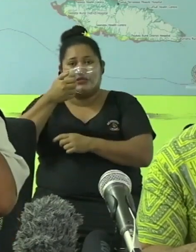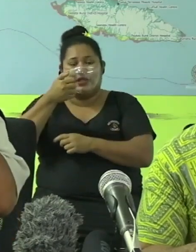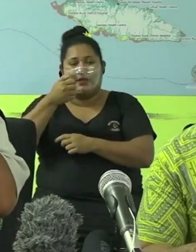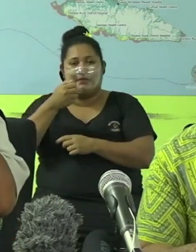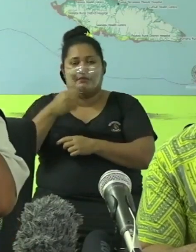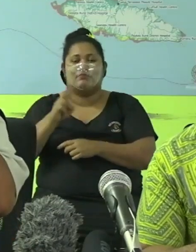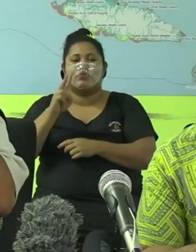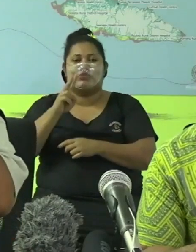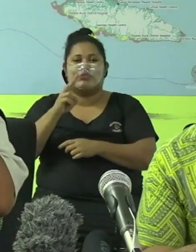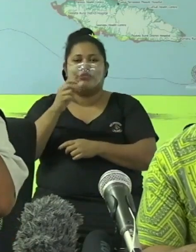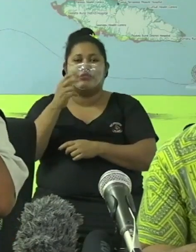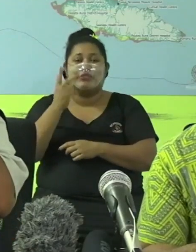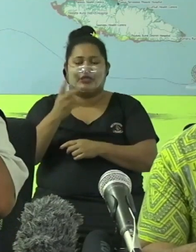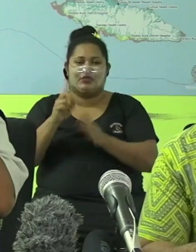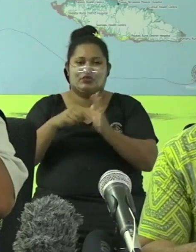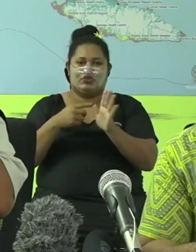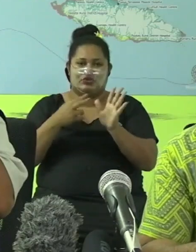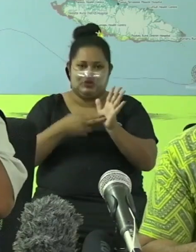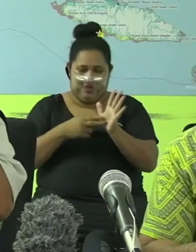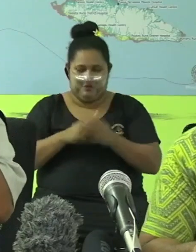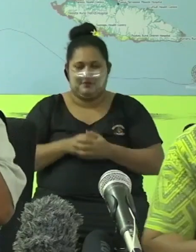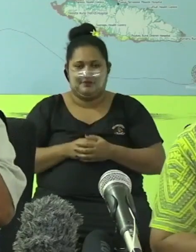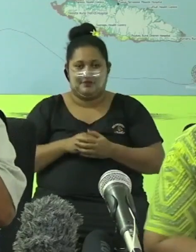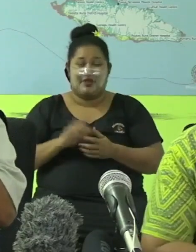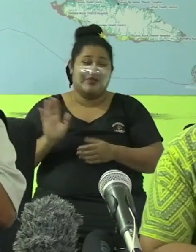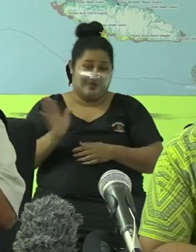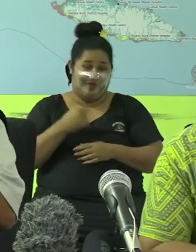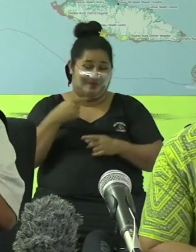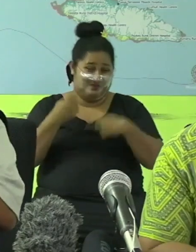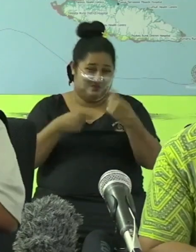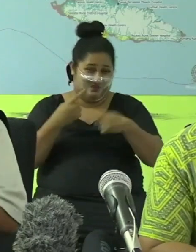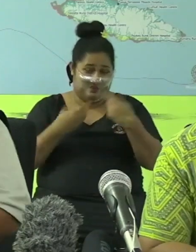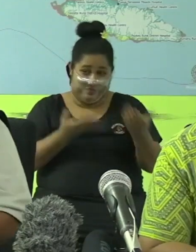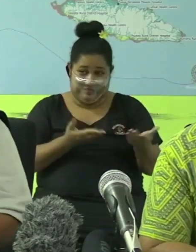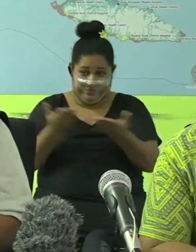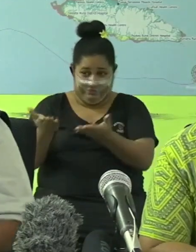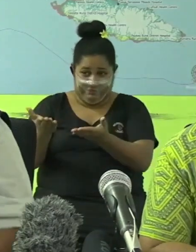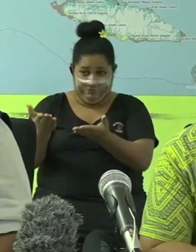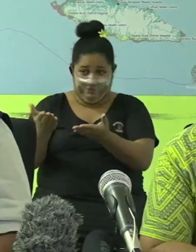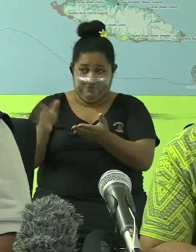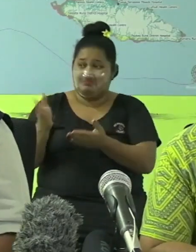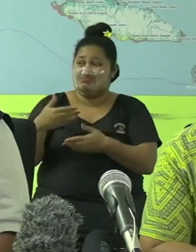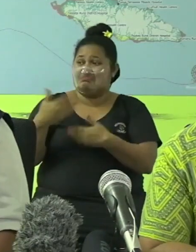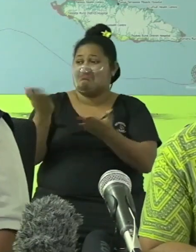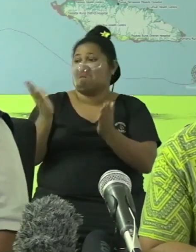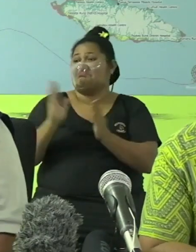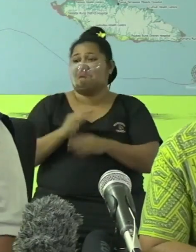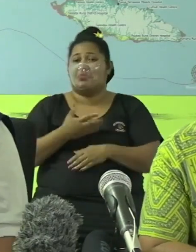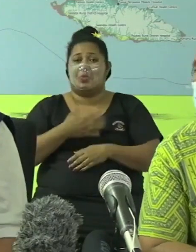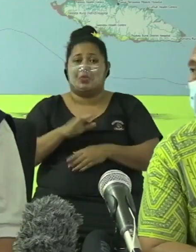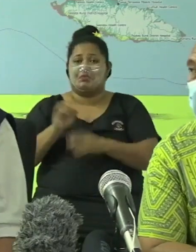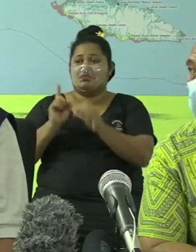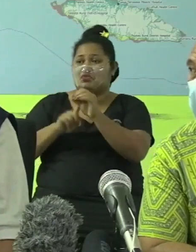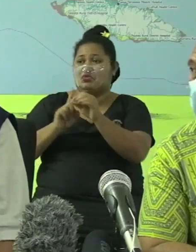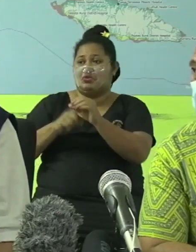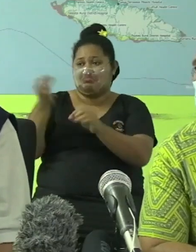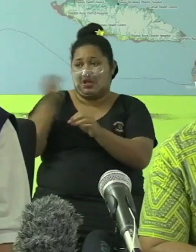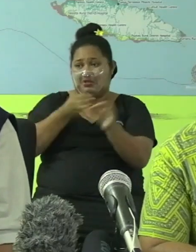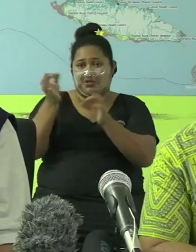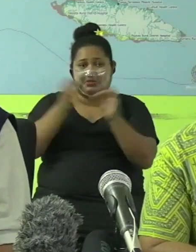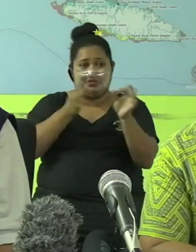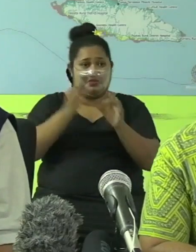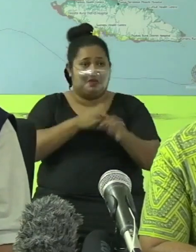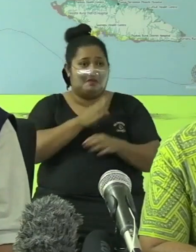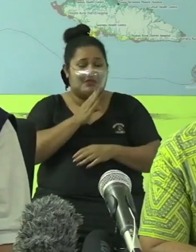Ia o vaenga ia e whaafonga mai, ia ai la fōtue le tātou ai whaasaralau, nisi vaenga o misi atu,